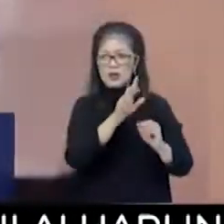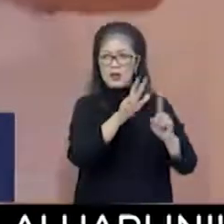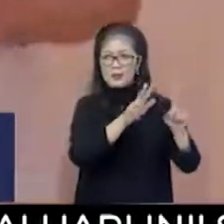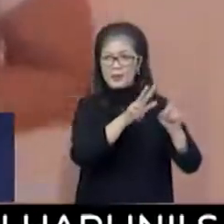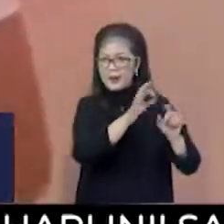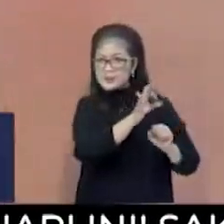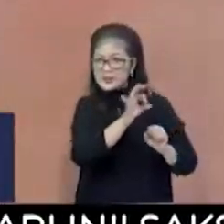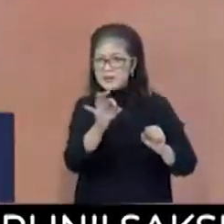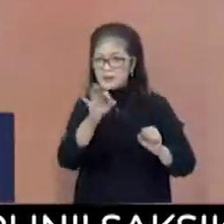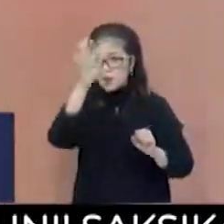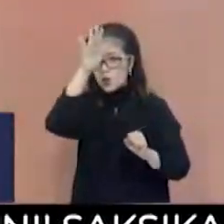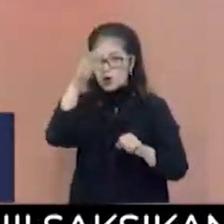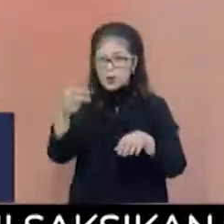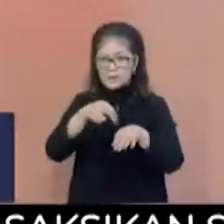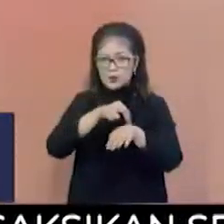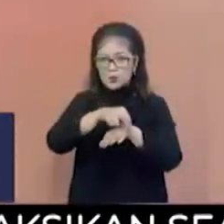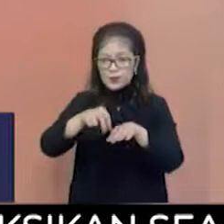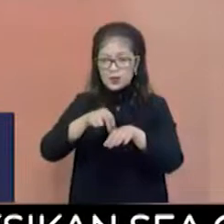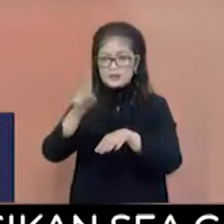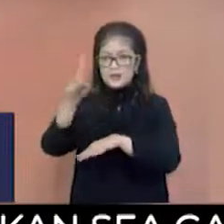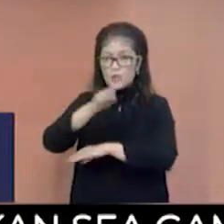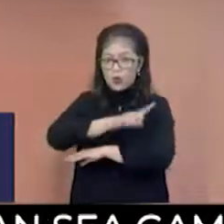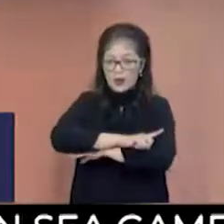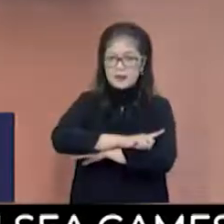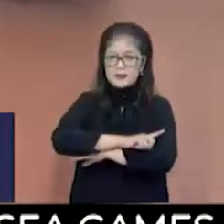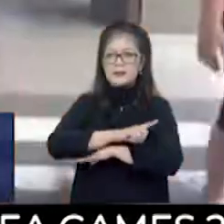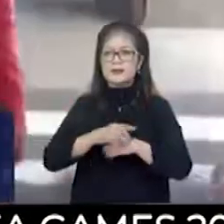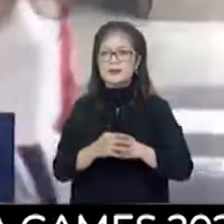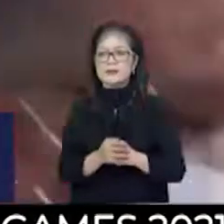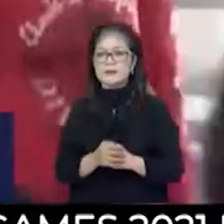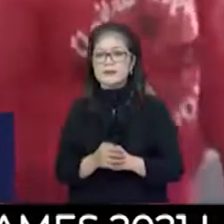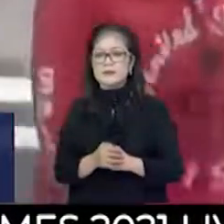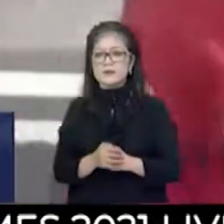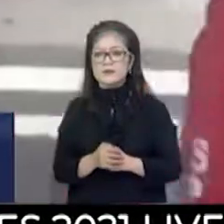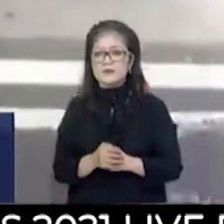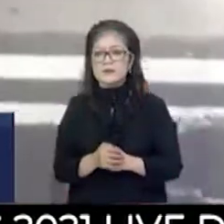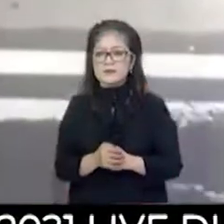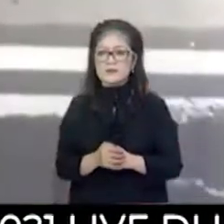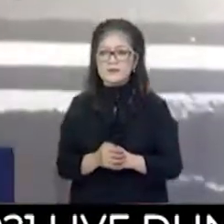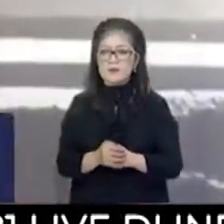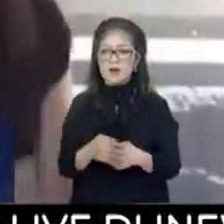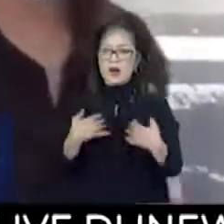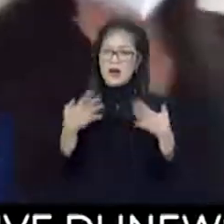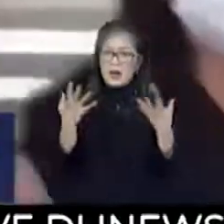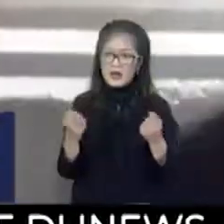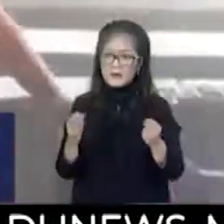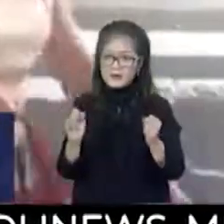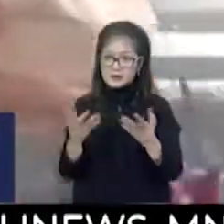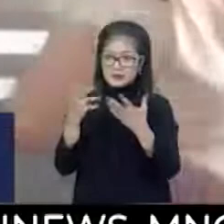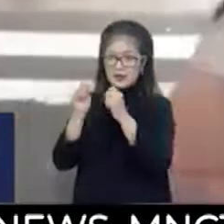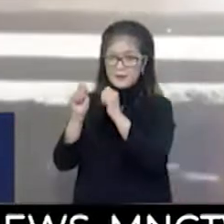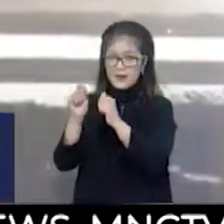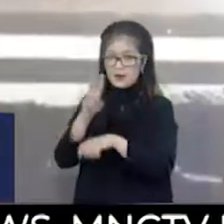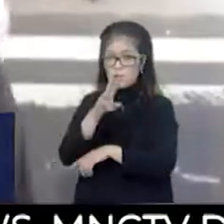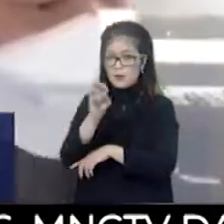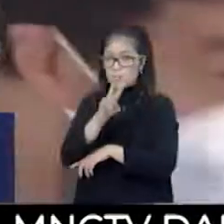18.594 penumpang per hari atau tertinggi selama pandemi berlangsung. Diharapkan libur Lebaran 2022 menjadi titik